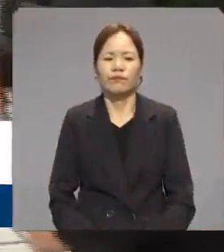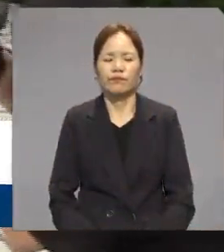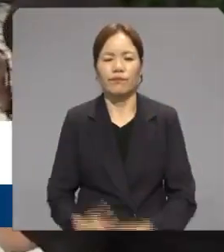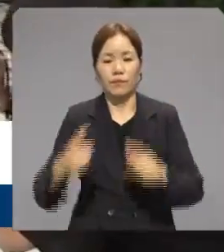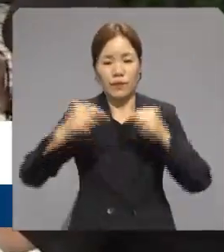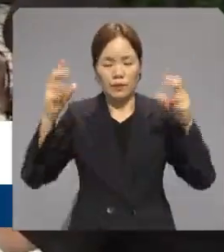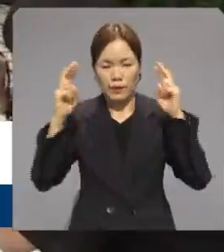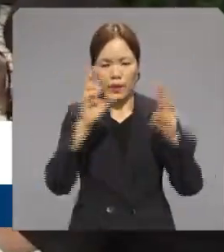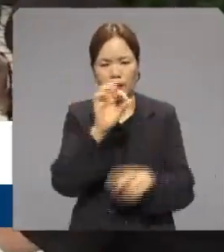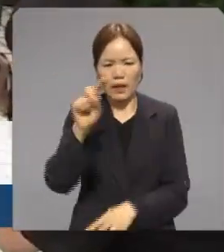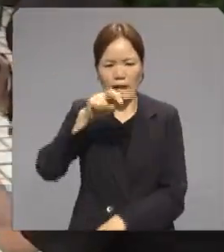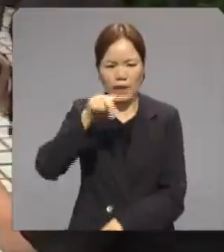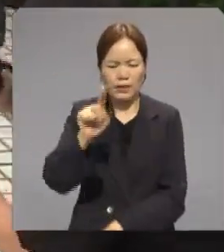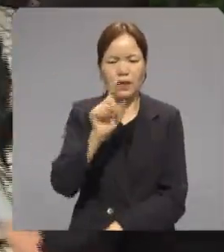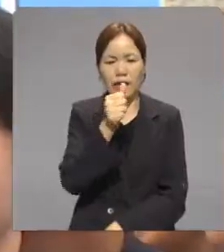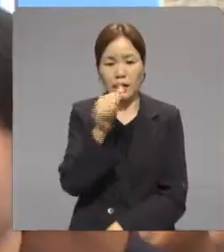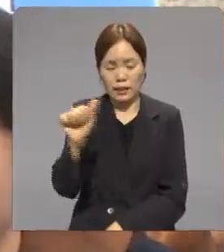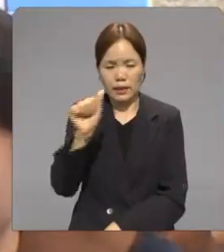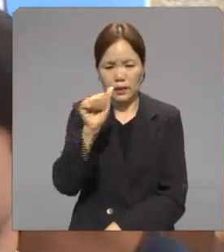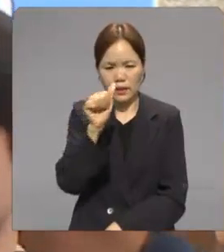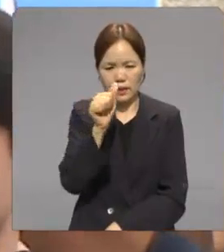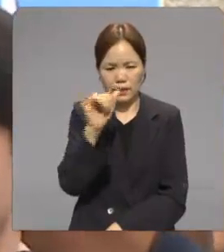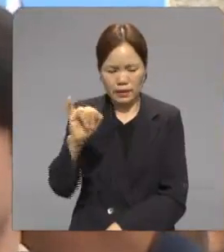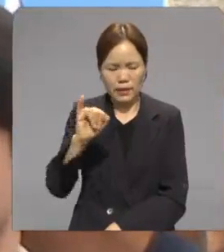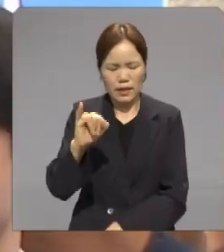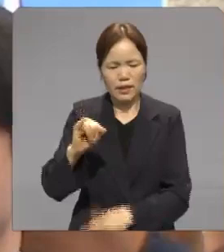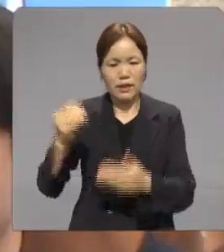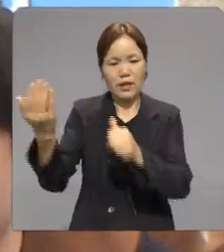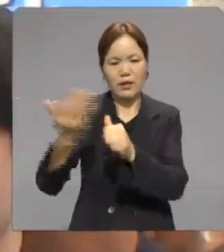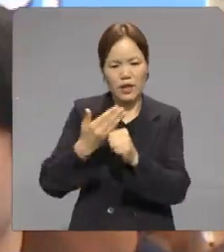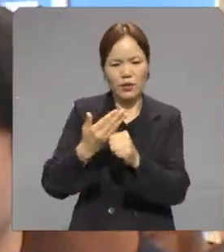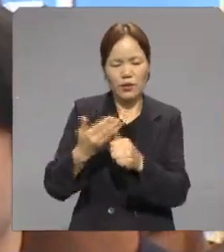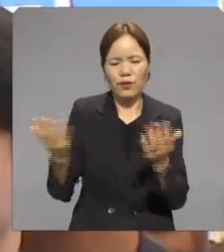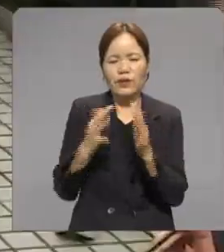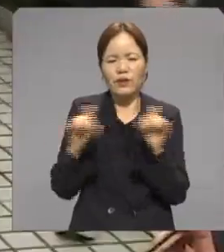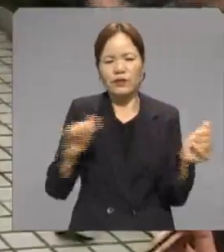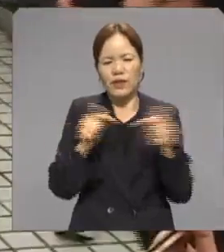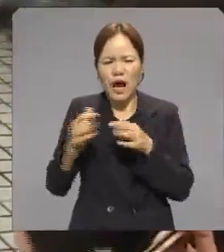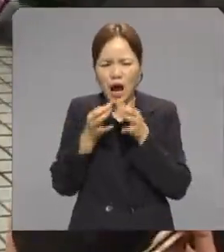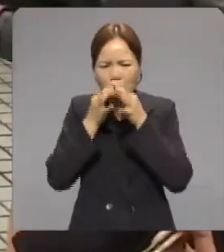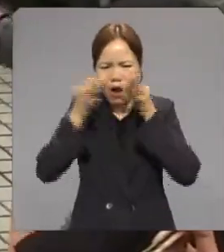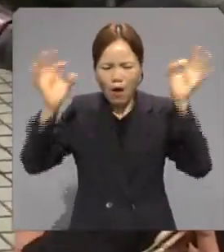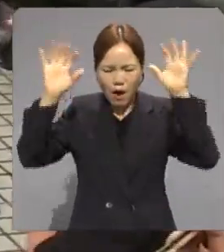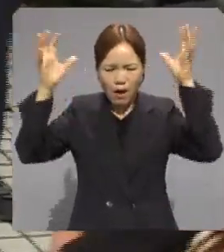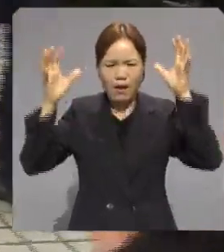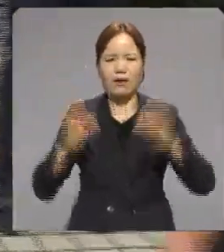일본 기업 아사히글라스에서 해고된 하청업체 근로자들이 환호성을 외칩니다.